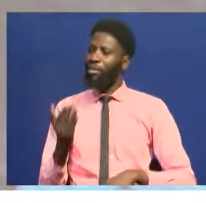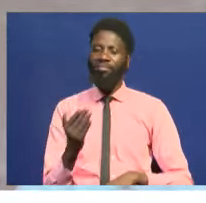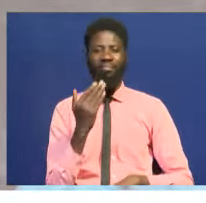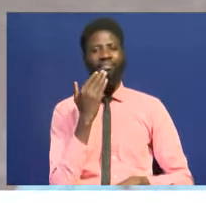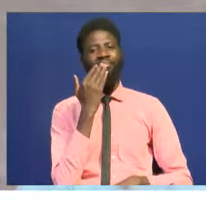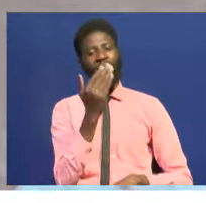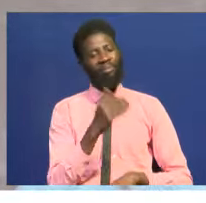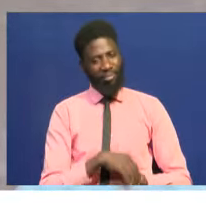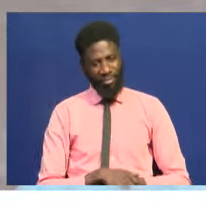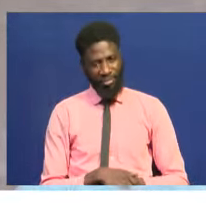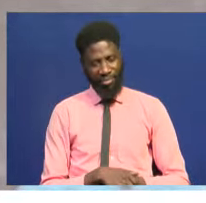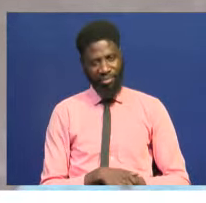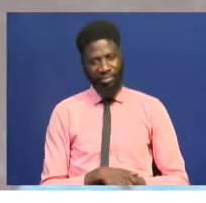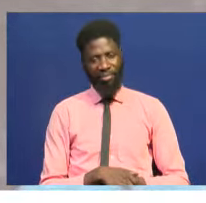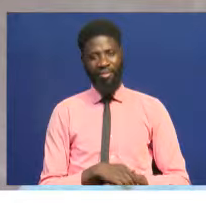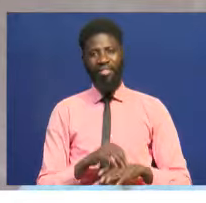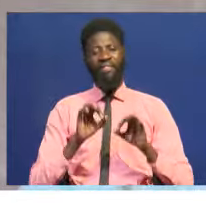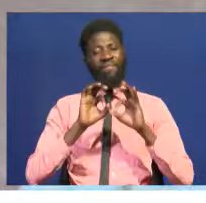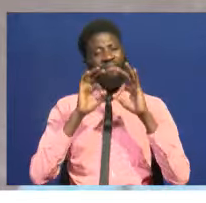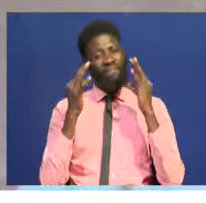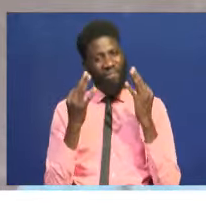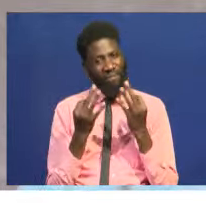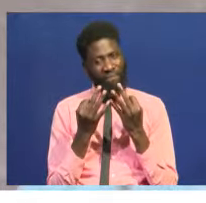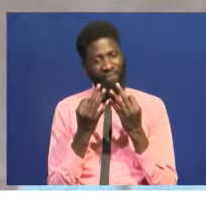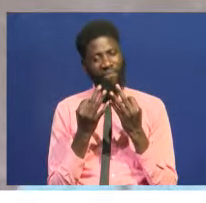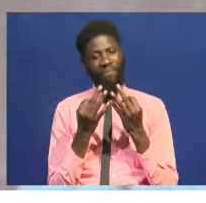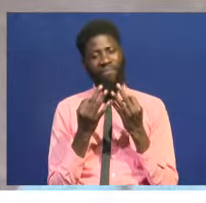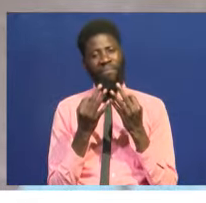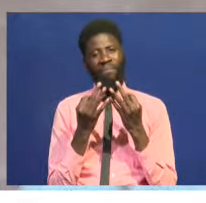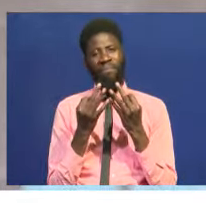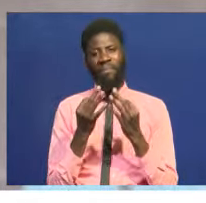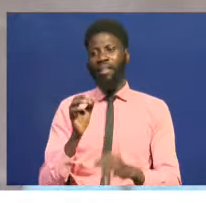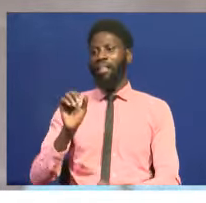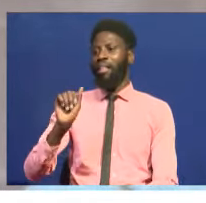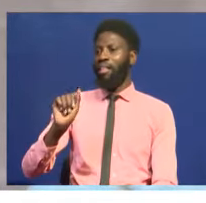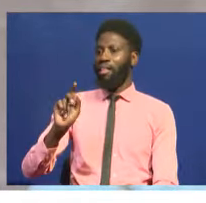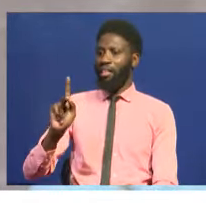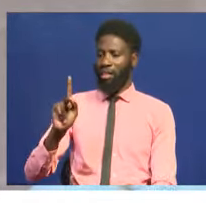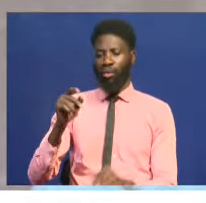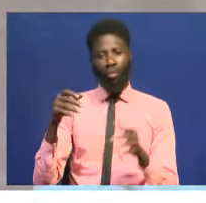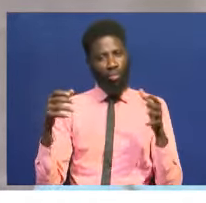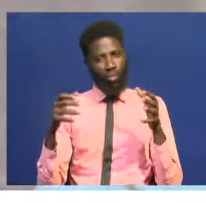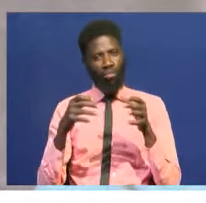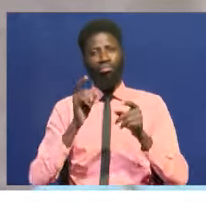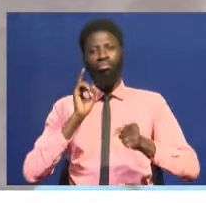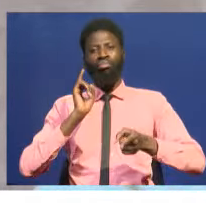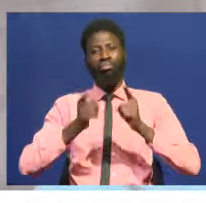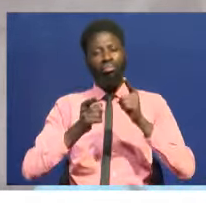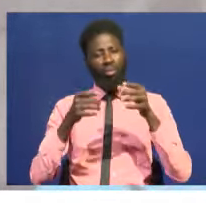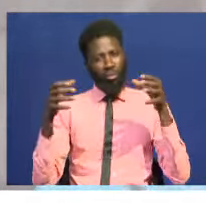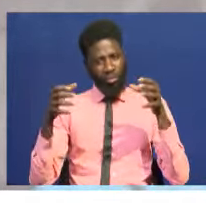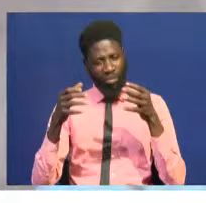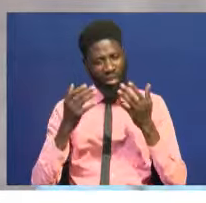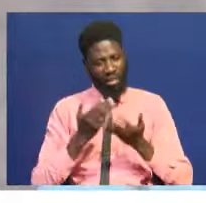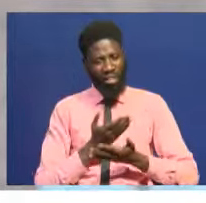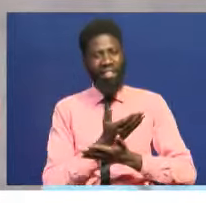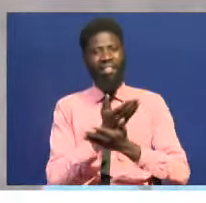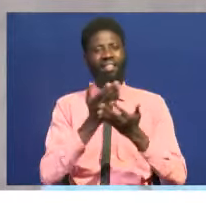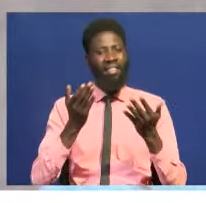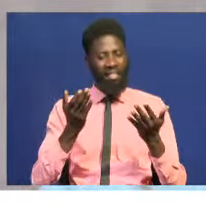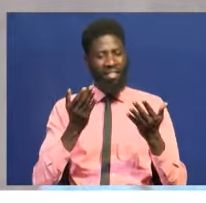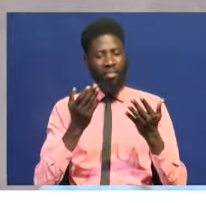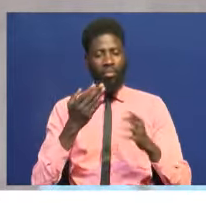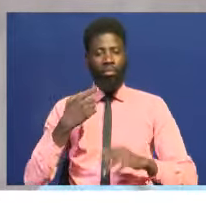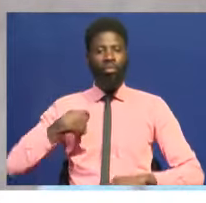To the great family of Athletics Kenya and athletes who are here, the athletics community, you have